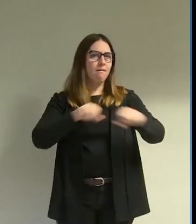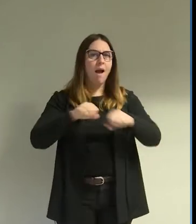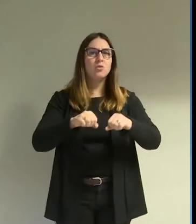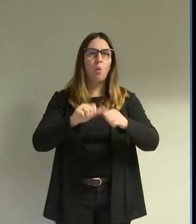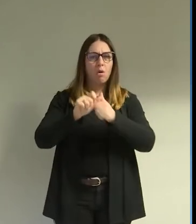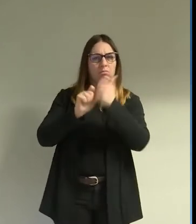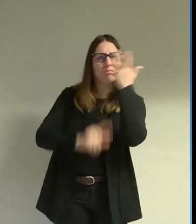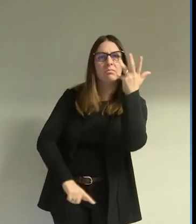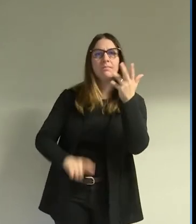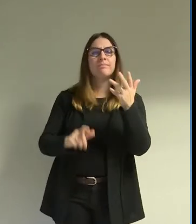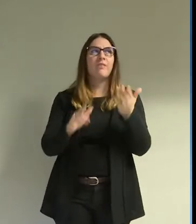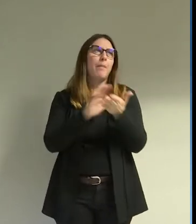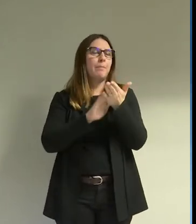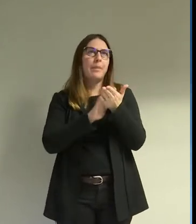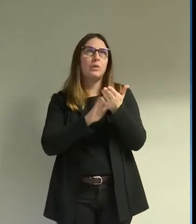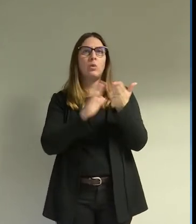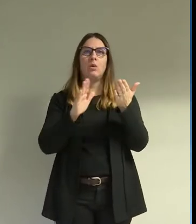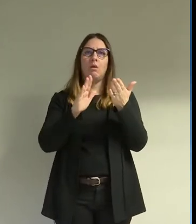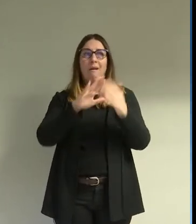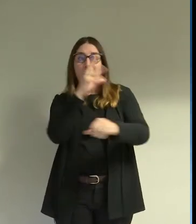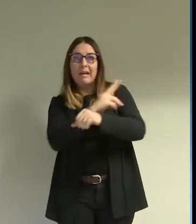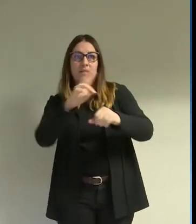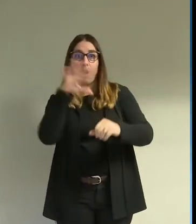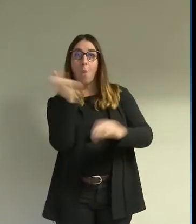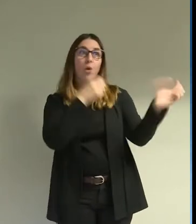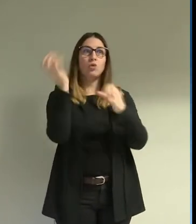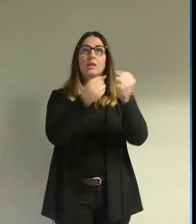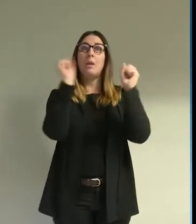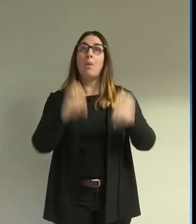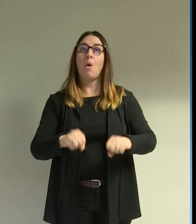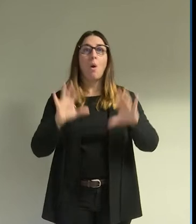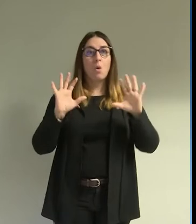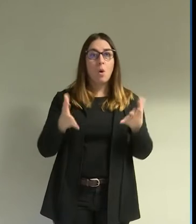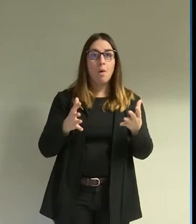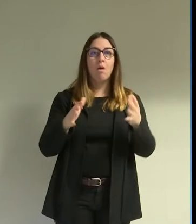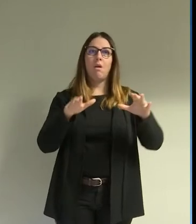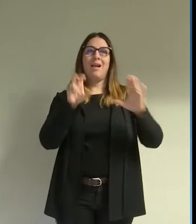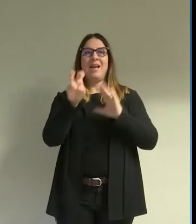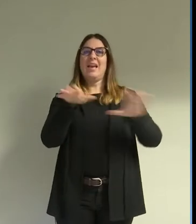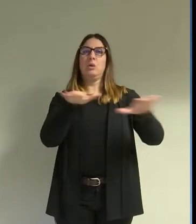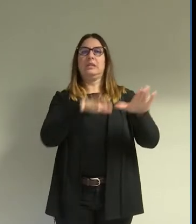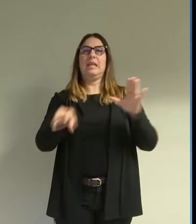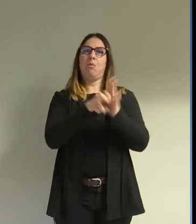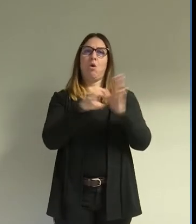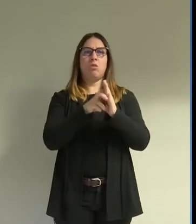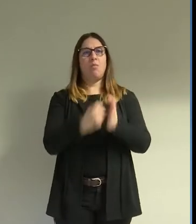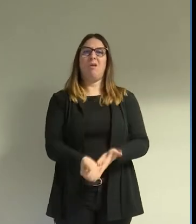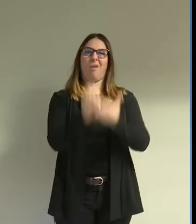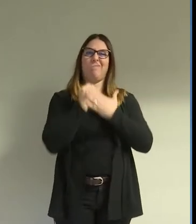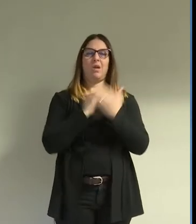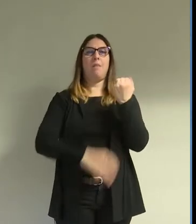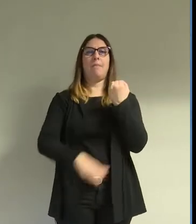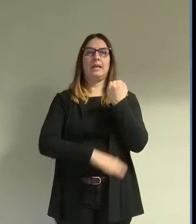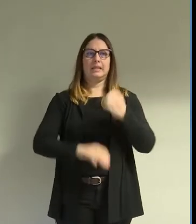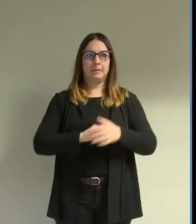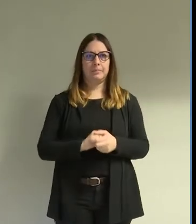de nous en parlons les risques et les opportunités nous ferons si nous appuyer sur tout l'écosystème grenoblois cette